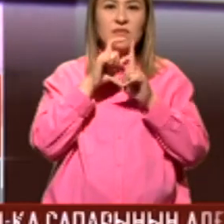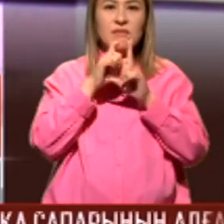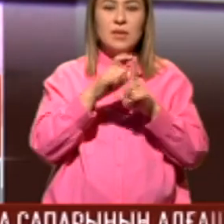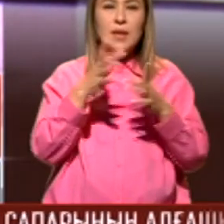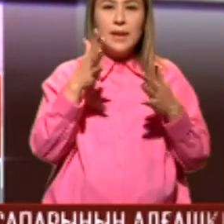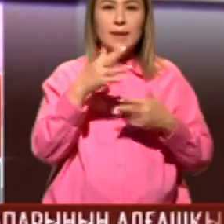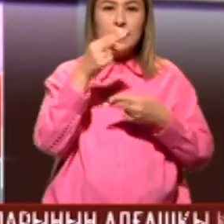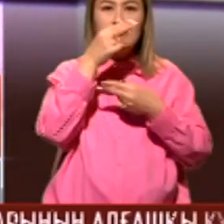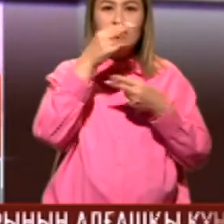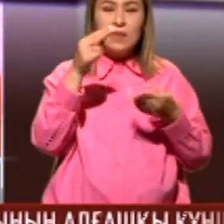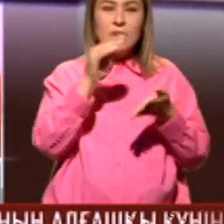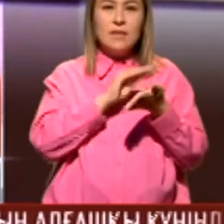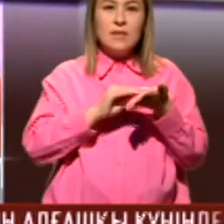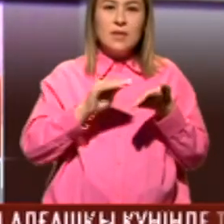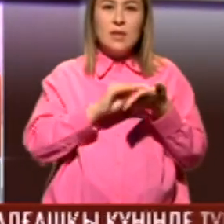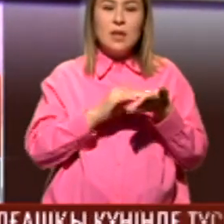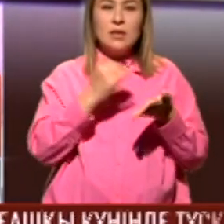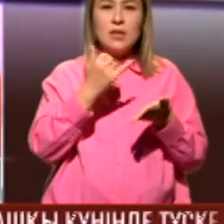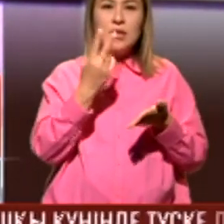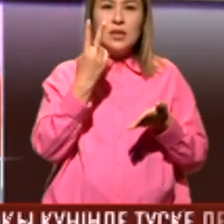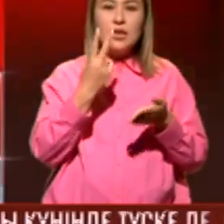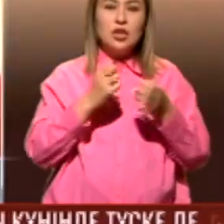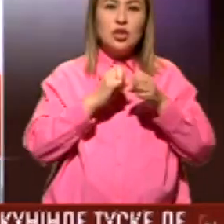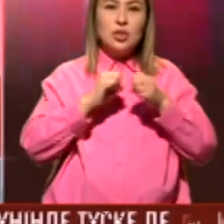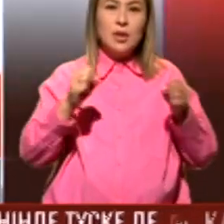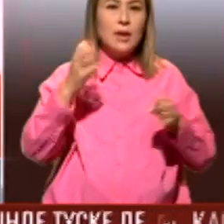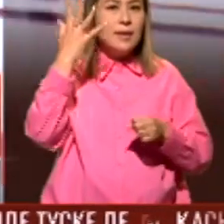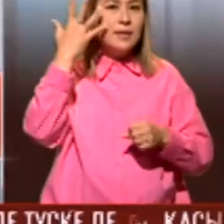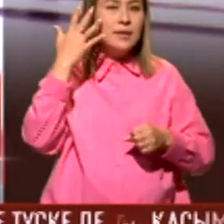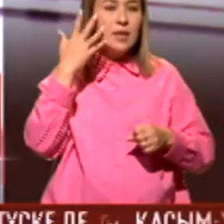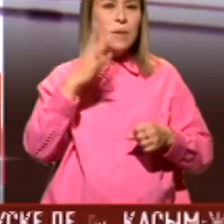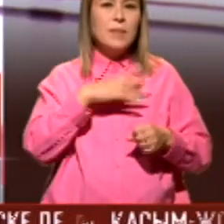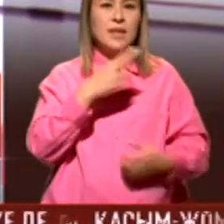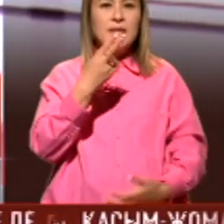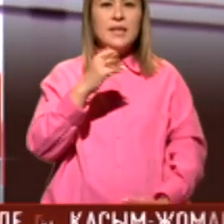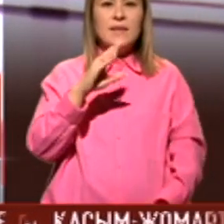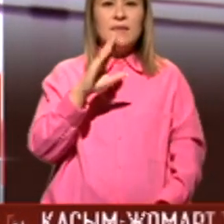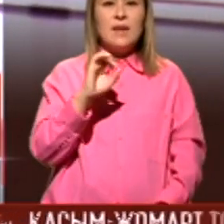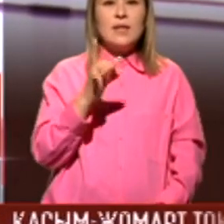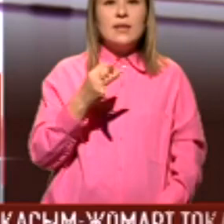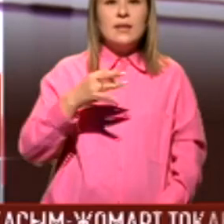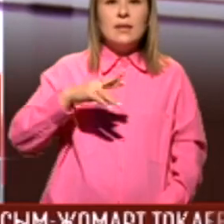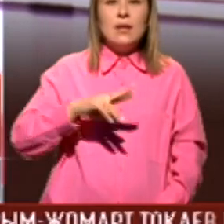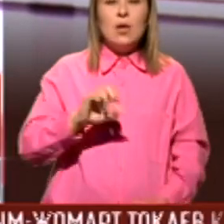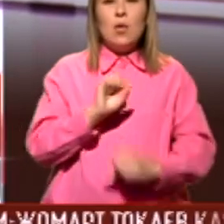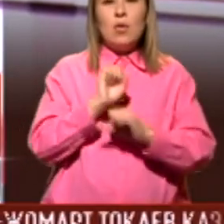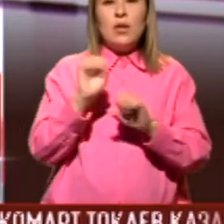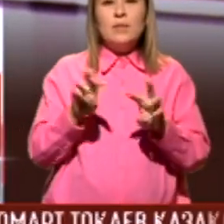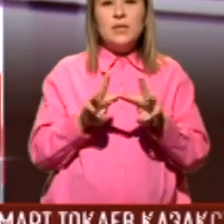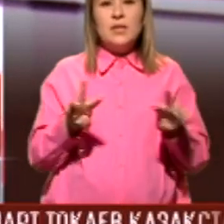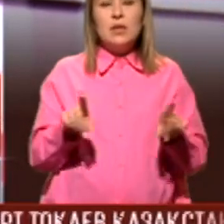контекстпен іздесеңіздер, мына екі жарылыс кезінде де диверсия нұсқасы айтылды. Қорғаныс министрі де айтылды.